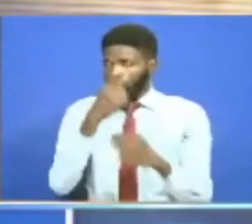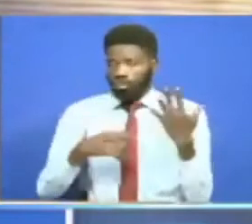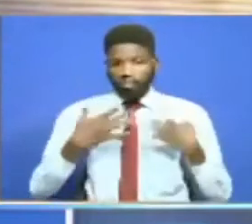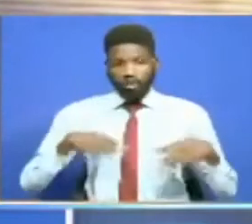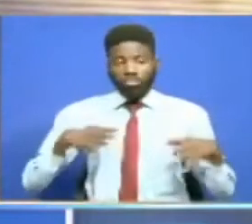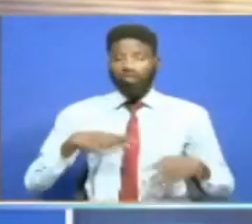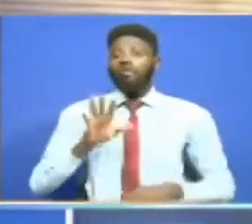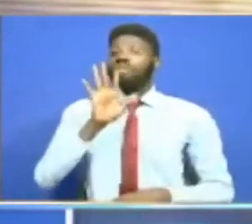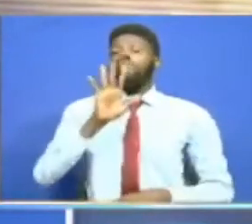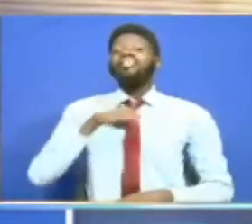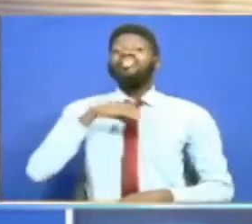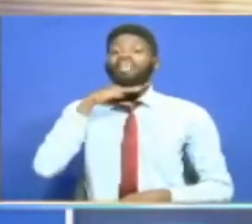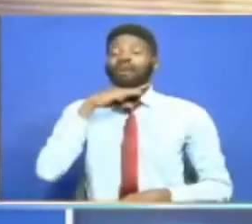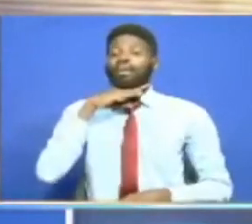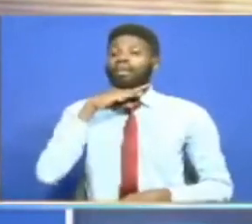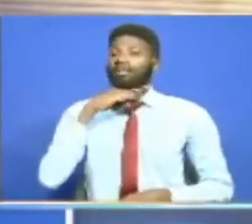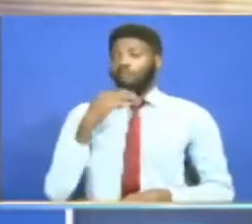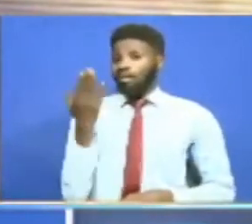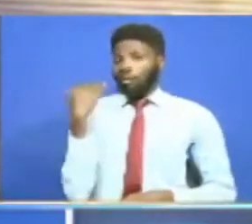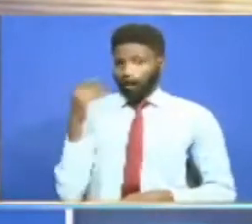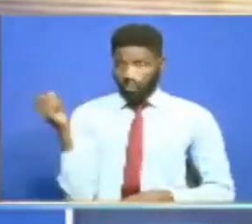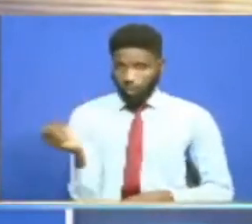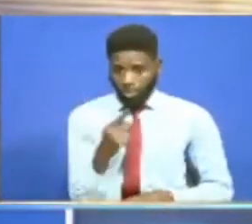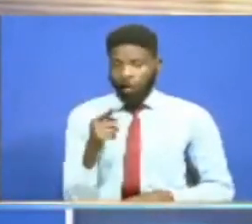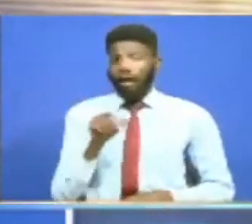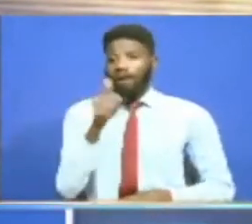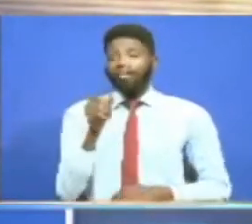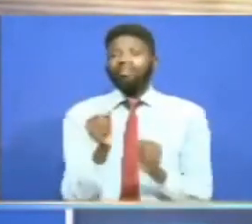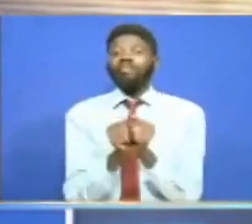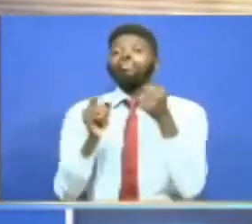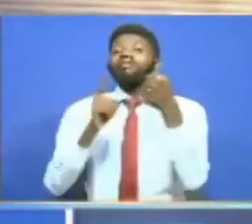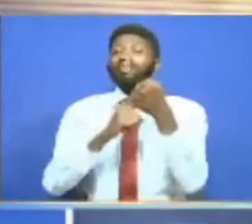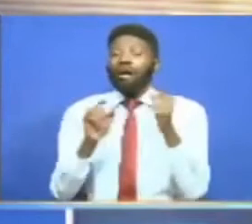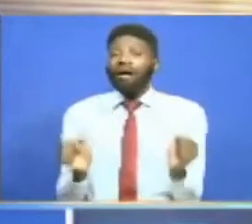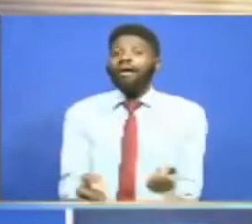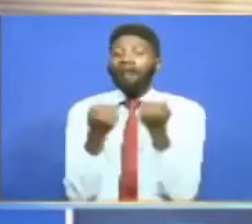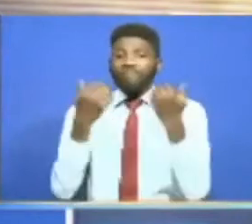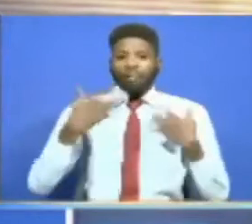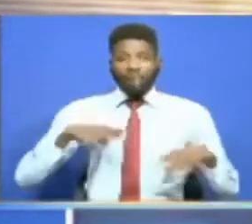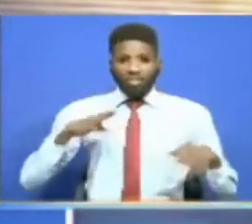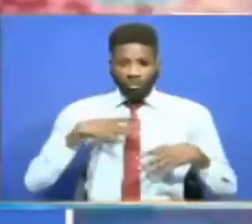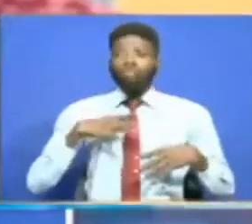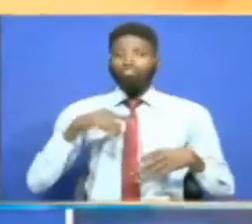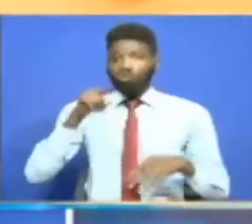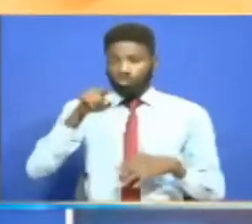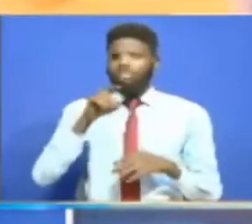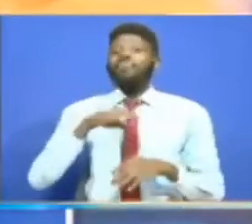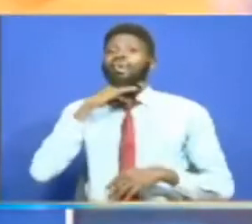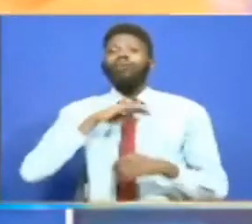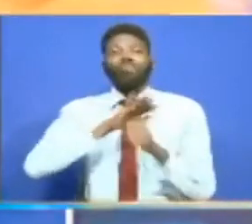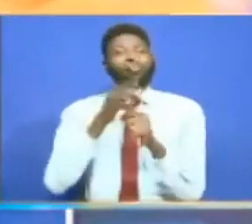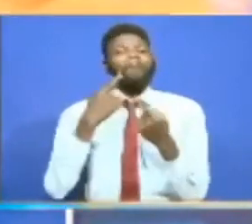5 walifariki katika muda wa mwezi mmoja uliopita, huku 16 vikiwa visa vilivyochelewa kuripotiwa. Na bila